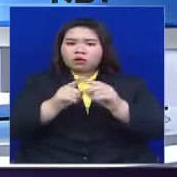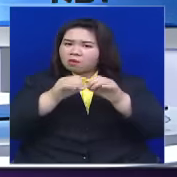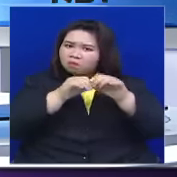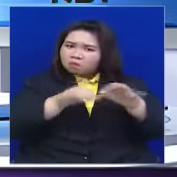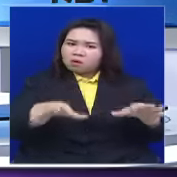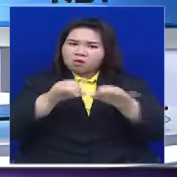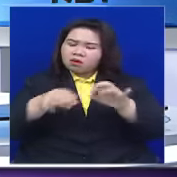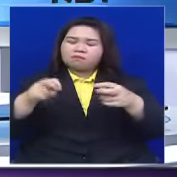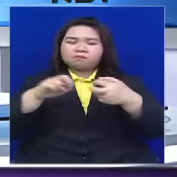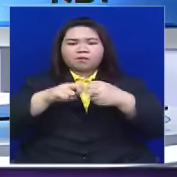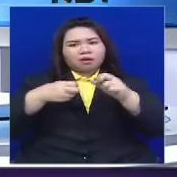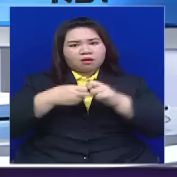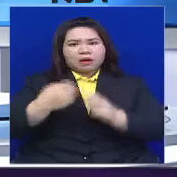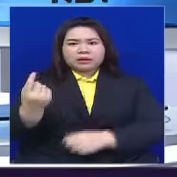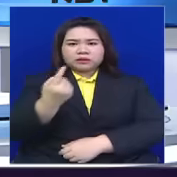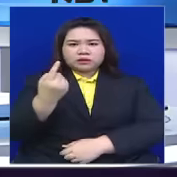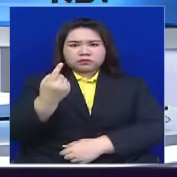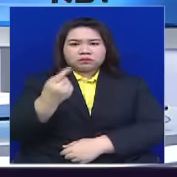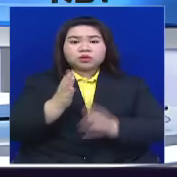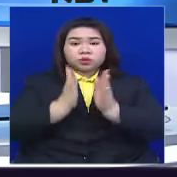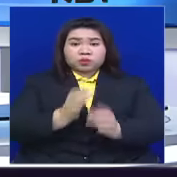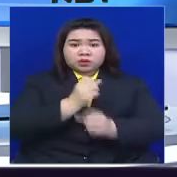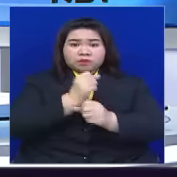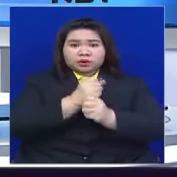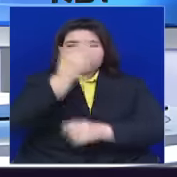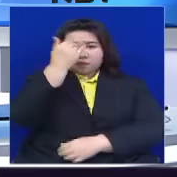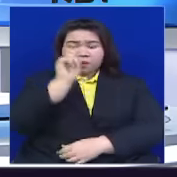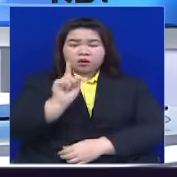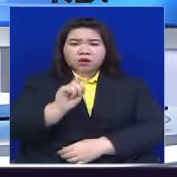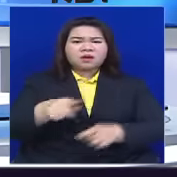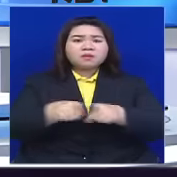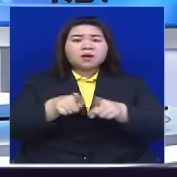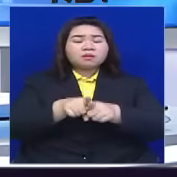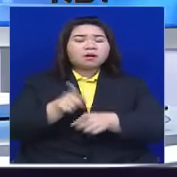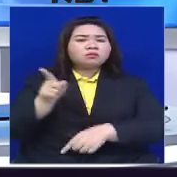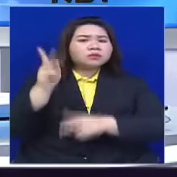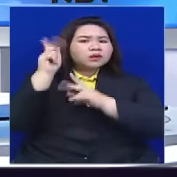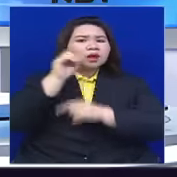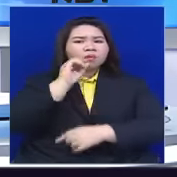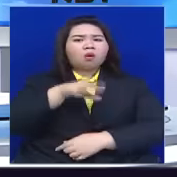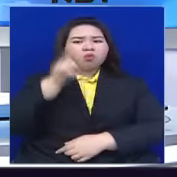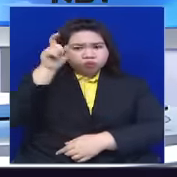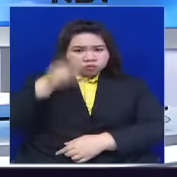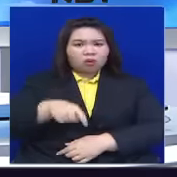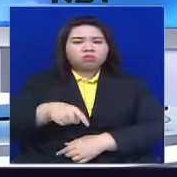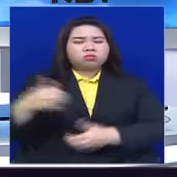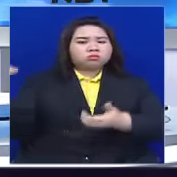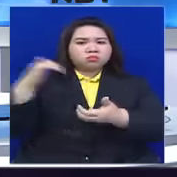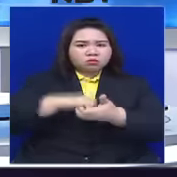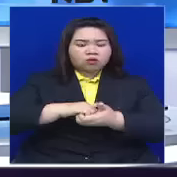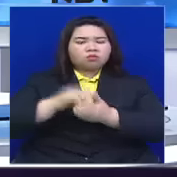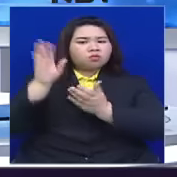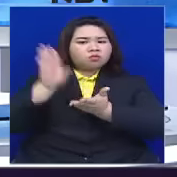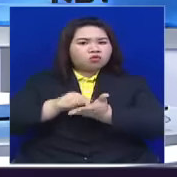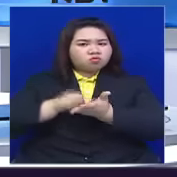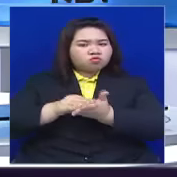คปัญหาสำคัญอีกหนึ่งอย่างเลยนะครับในการทำงานของเจ้าหน้าที่เพราะว่าขณะนี้อย่างที่คุณเสกสมบอกไปจะต้องมีการโคข้อมูลคุยกันติ